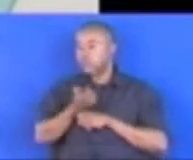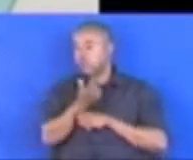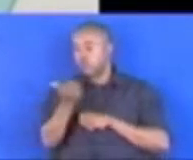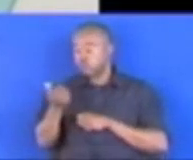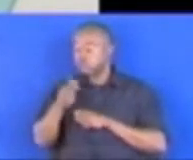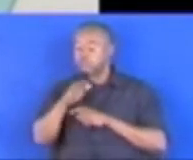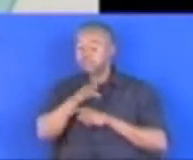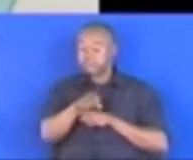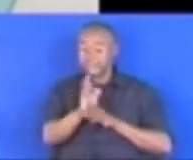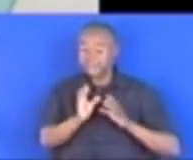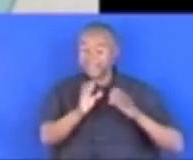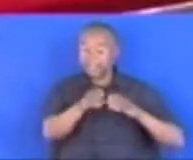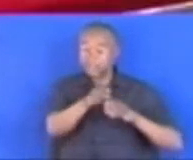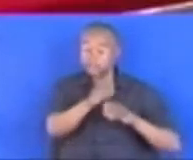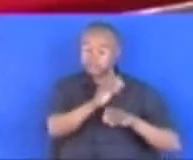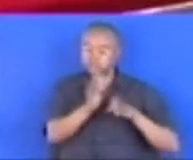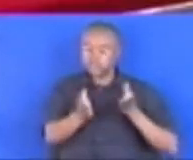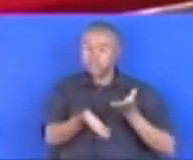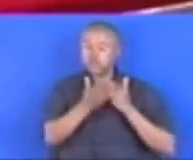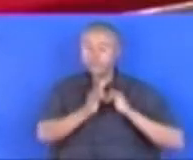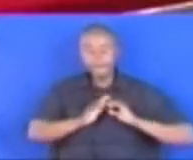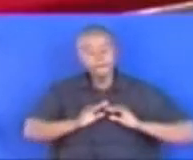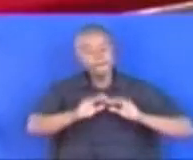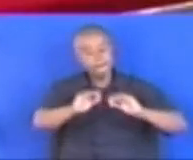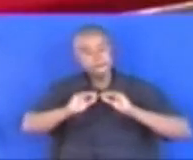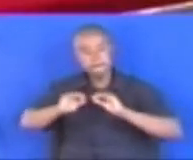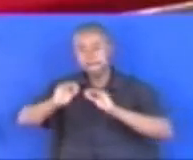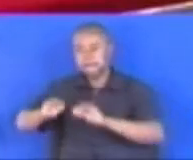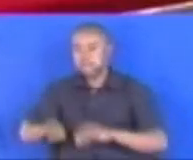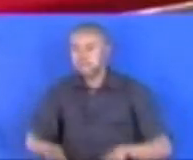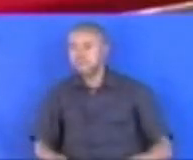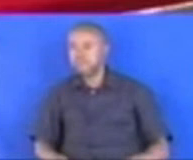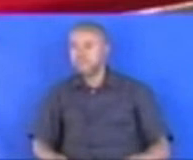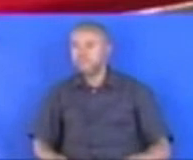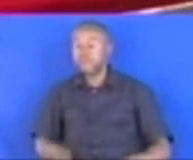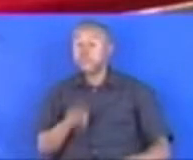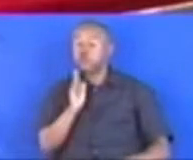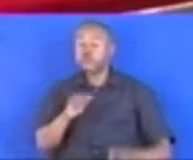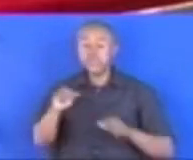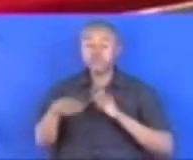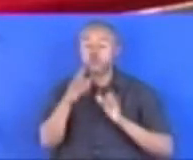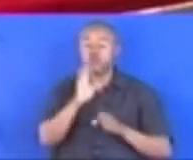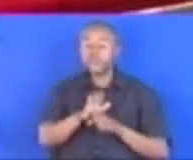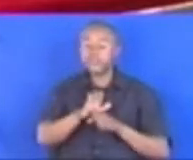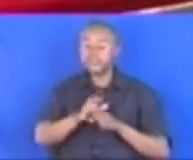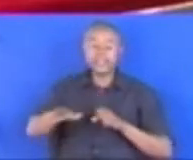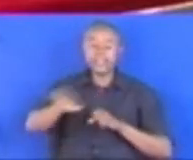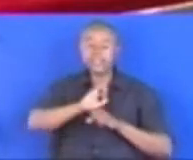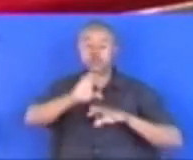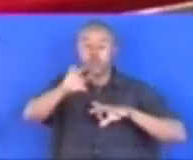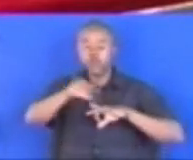na kuzijengea uwezo. Mheshimiwa Naibu Spika, vile vile kuna migogoro mingi kwenye maeneo ya ndoa.